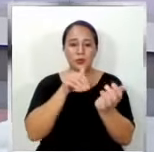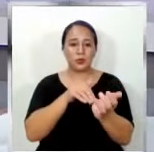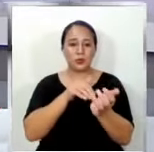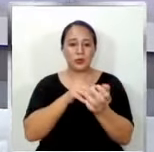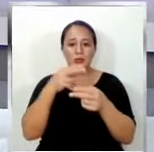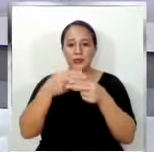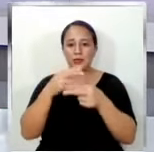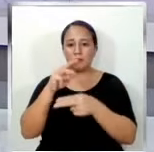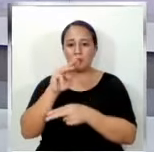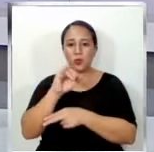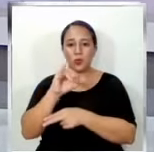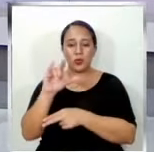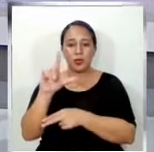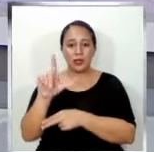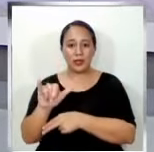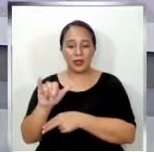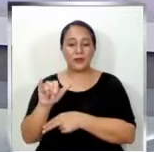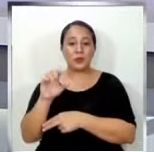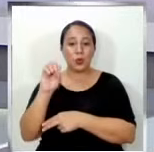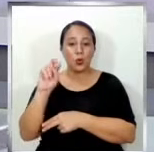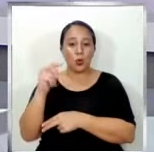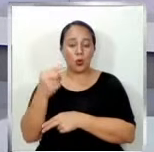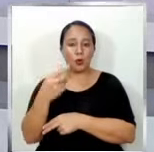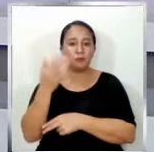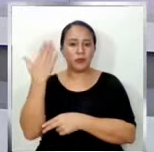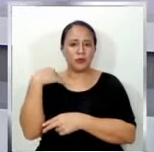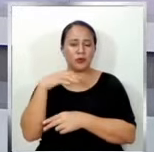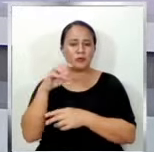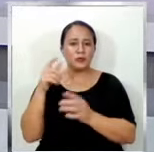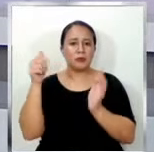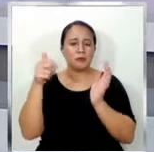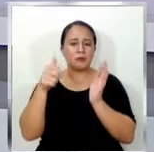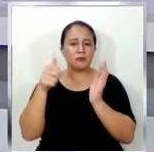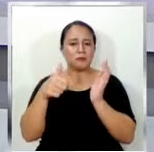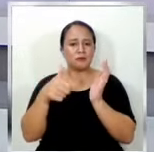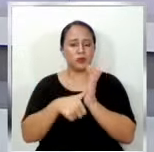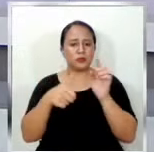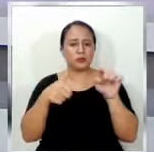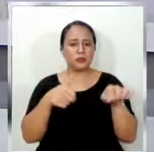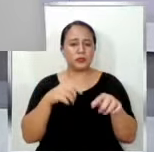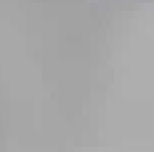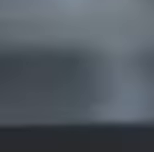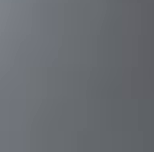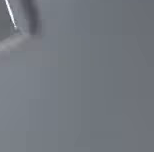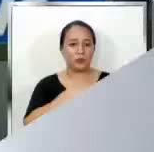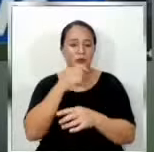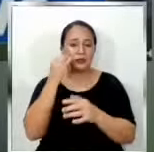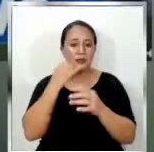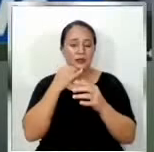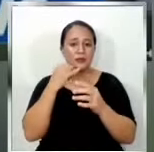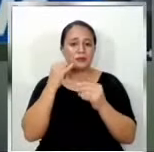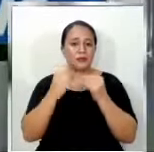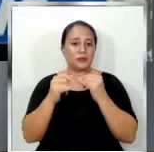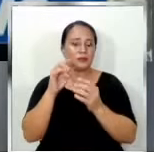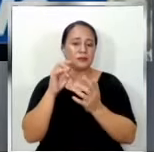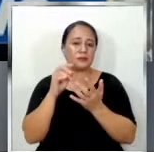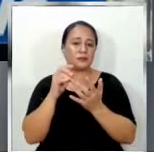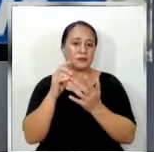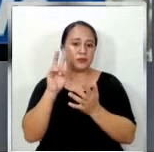dati na rin kumandidatong senador noong nakaraang eleksyon. Nakatutok si Sandra Aguinaldo.